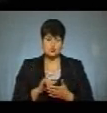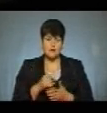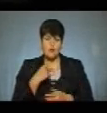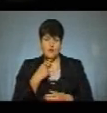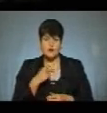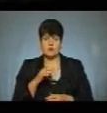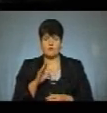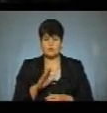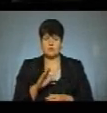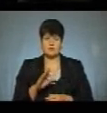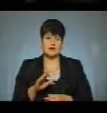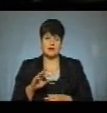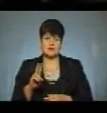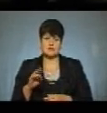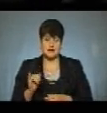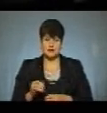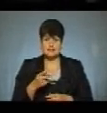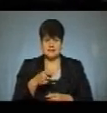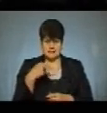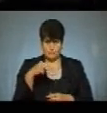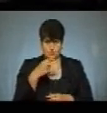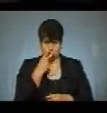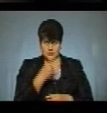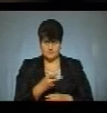Яценко. Це кадри з акції у Запоріжжі.